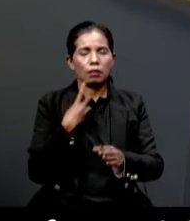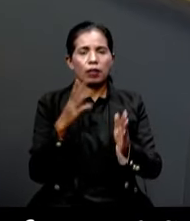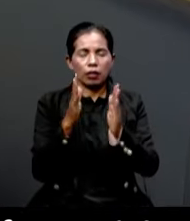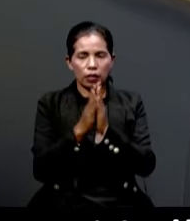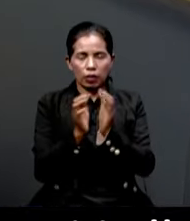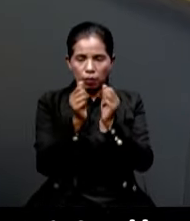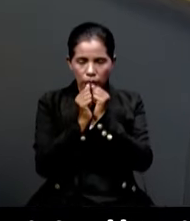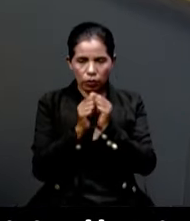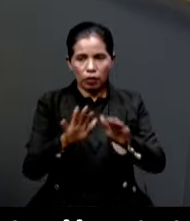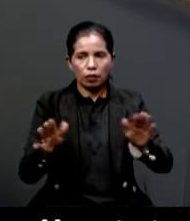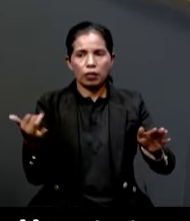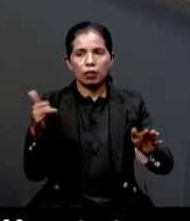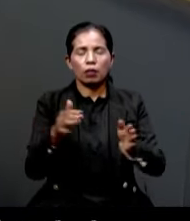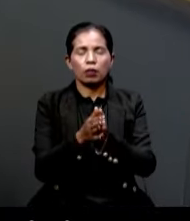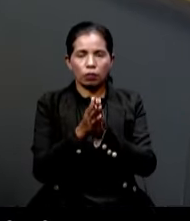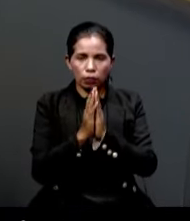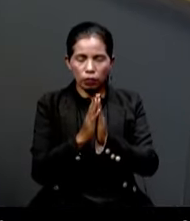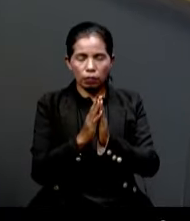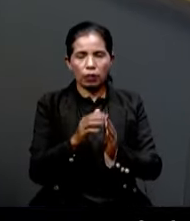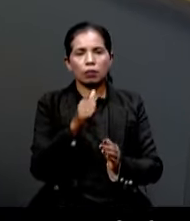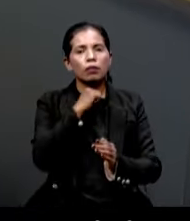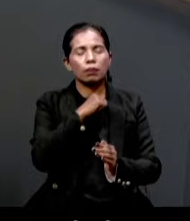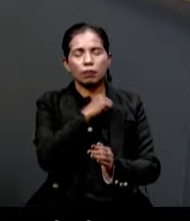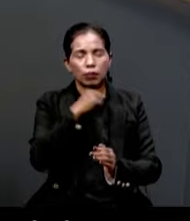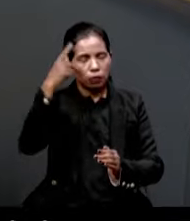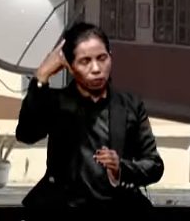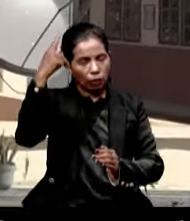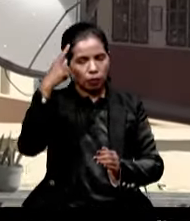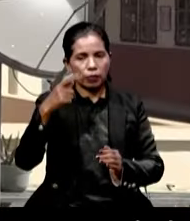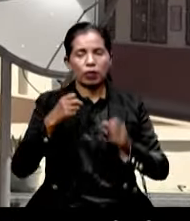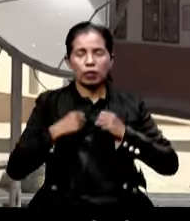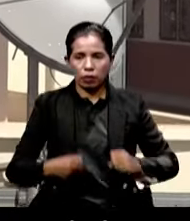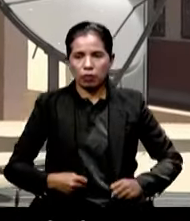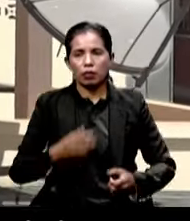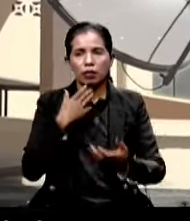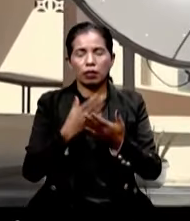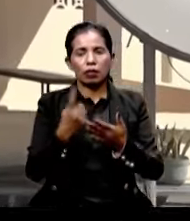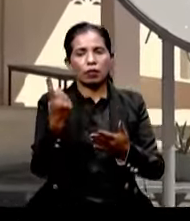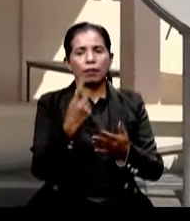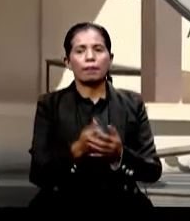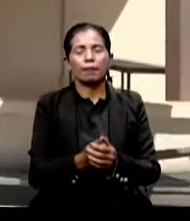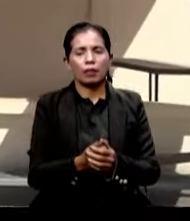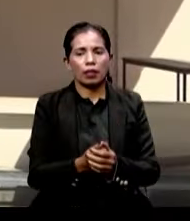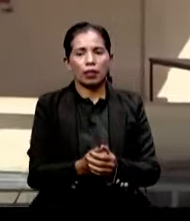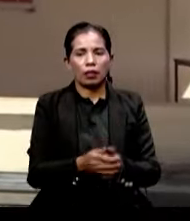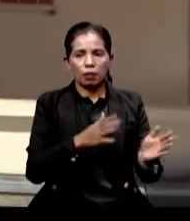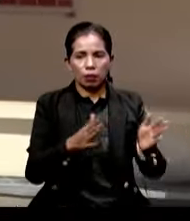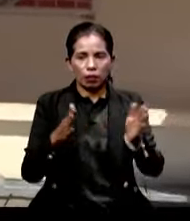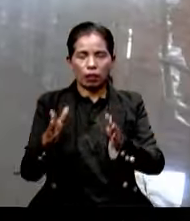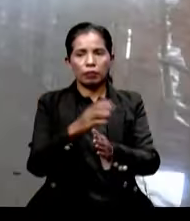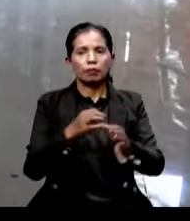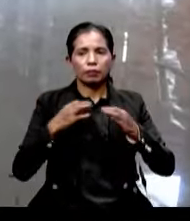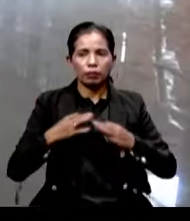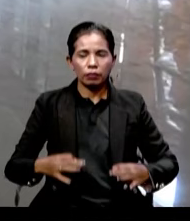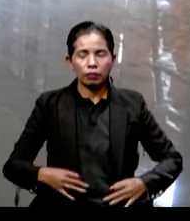anak-anak, terutama mohon rahmat kesehatan yang baik untuk Bapak Suci kita. Turap sorasang jemeni ia terenu, preparasang fisiku